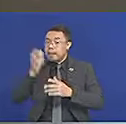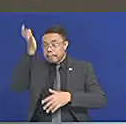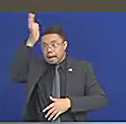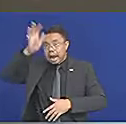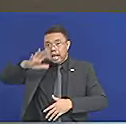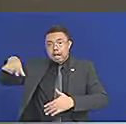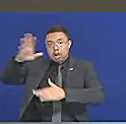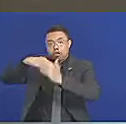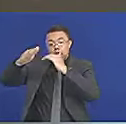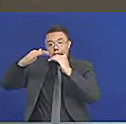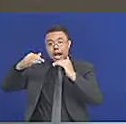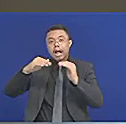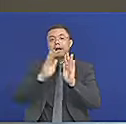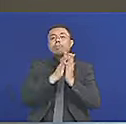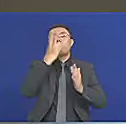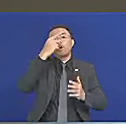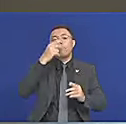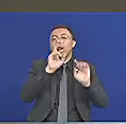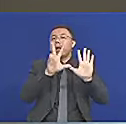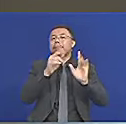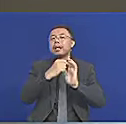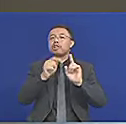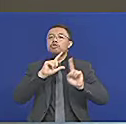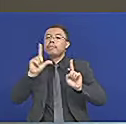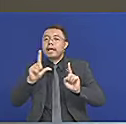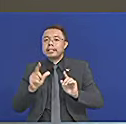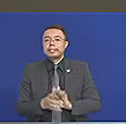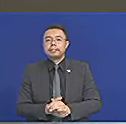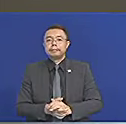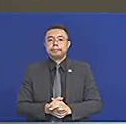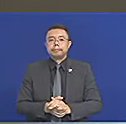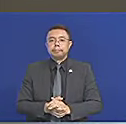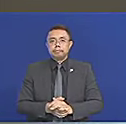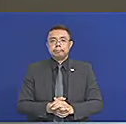kerajaan surga. Roma 8 ayat 17.